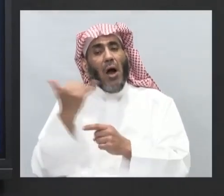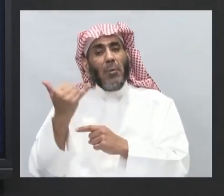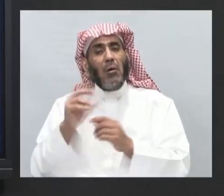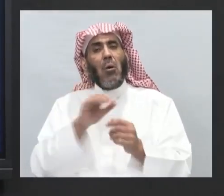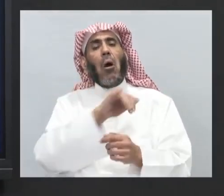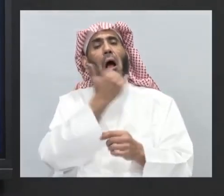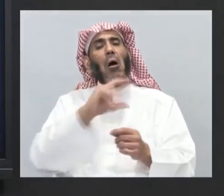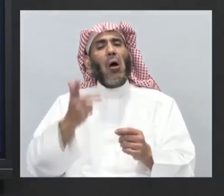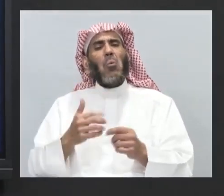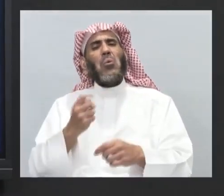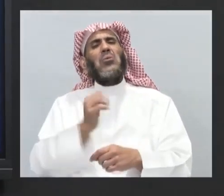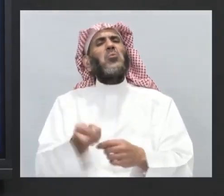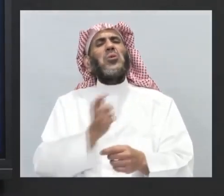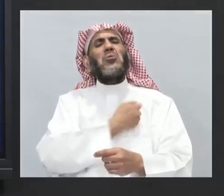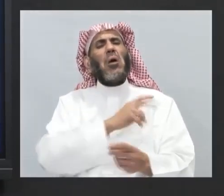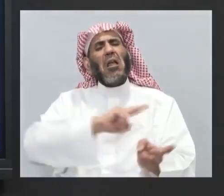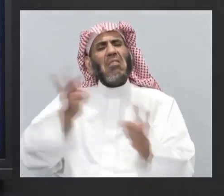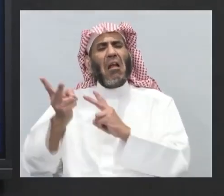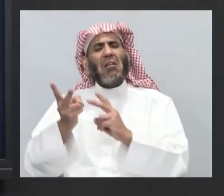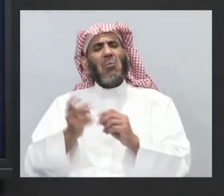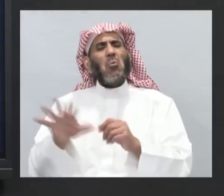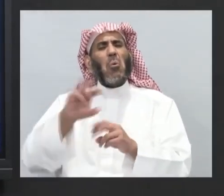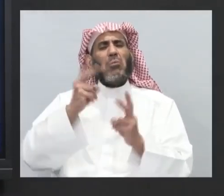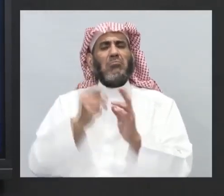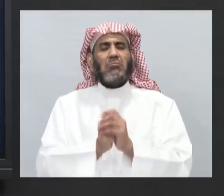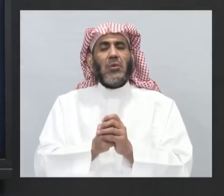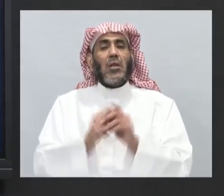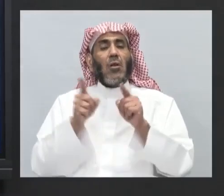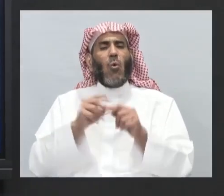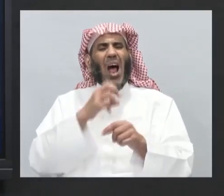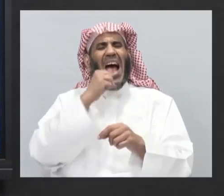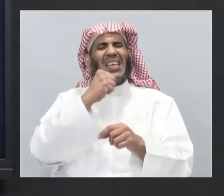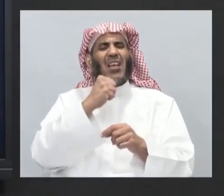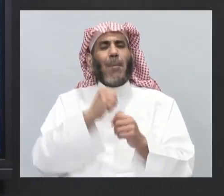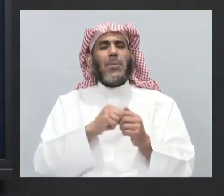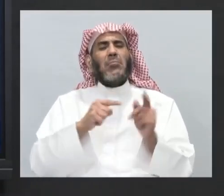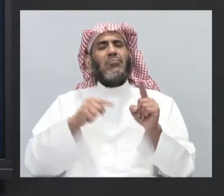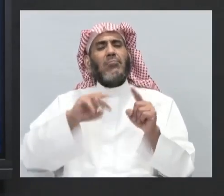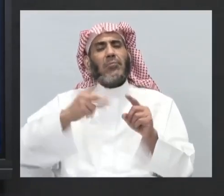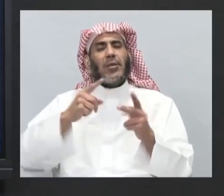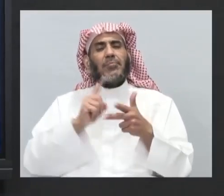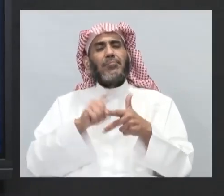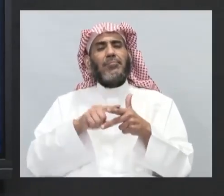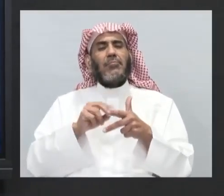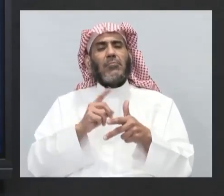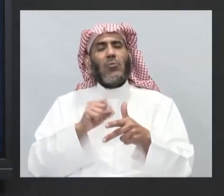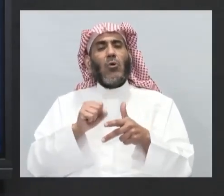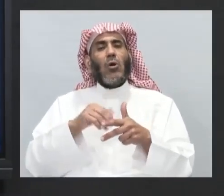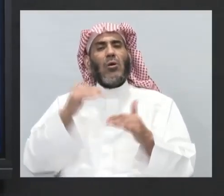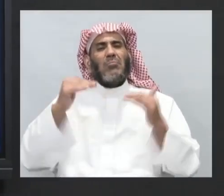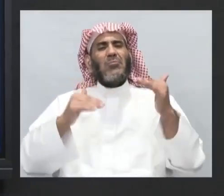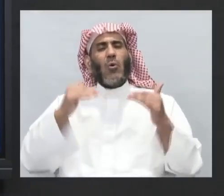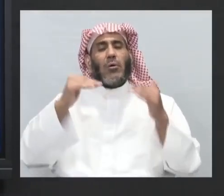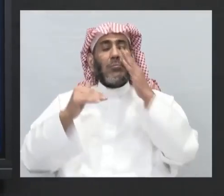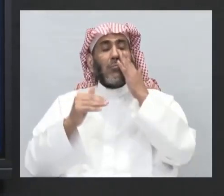اسبانيه او اي لغه من اللغات لاحظ انه هذه تكون اصعب الدرجات بينما يليها عندما نتحدث مثلا عن مستوى او